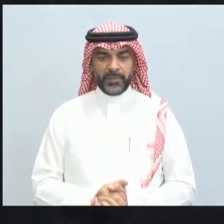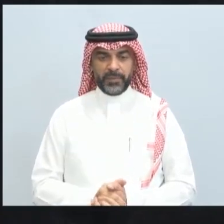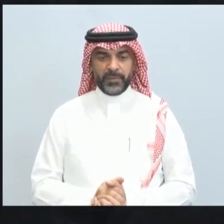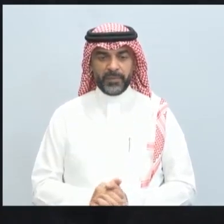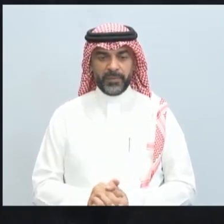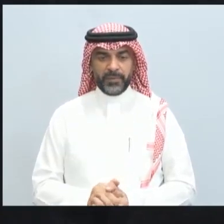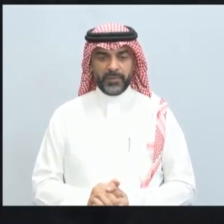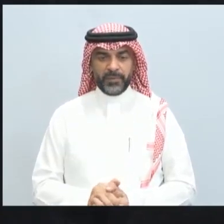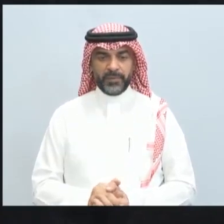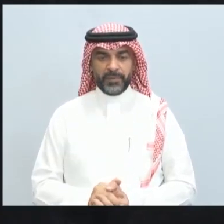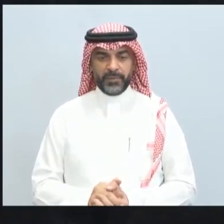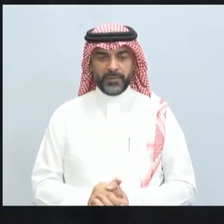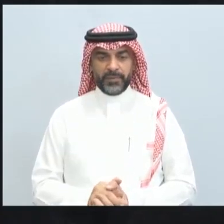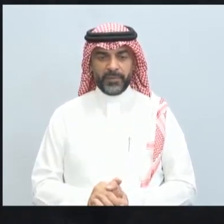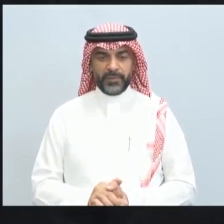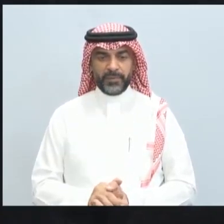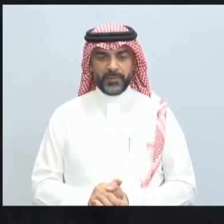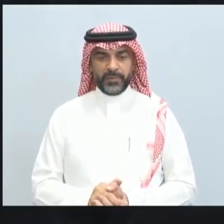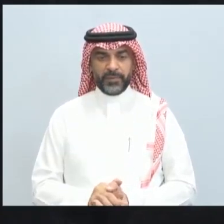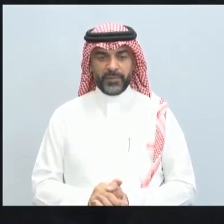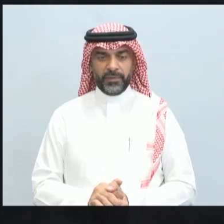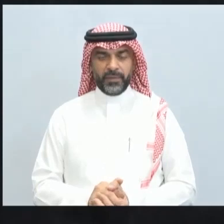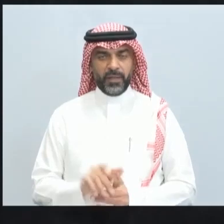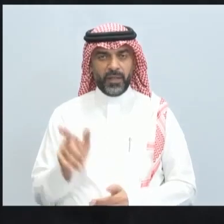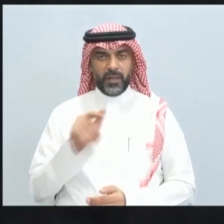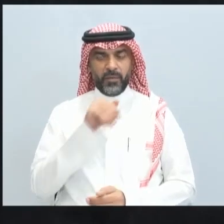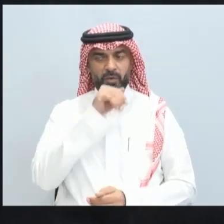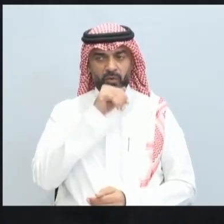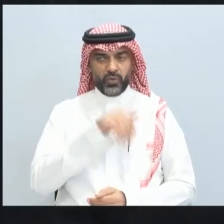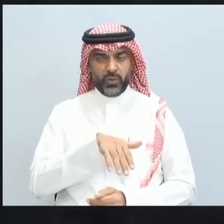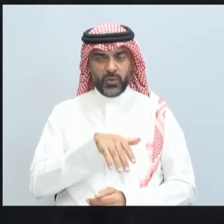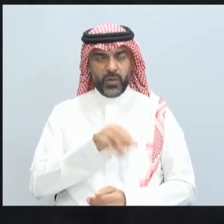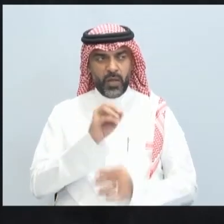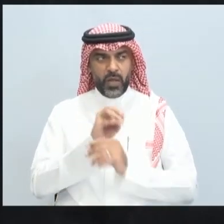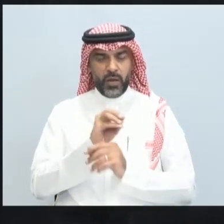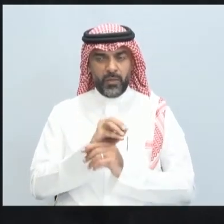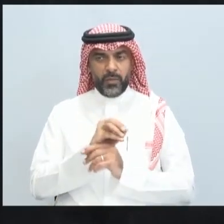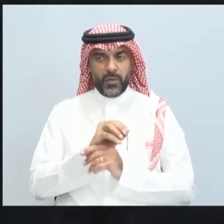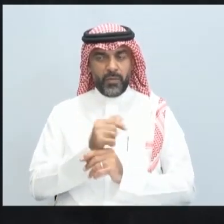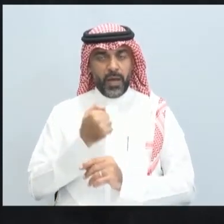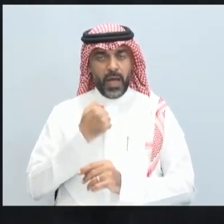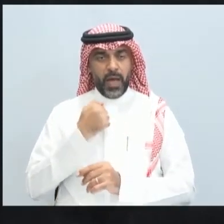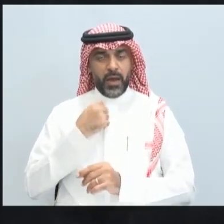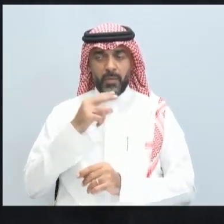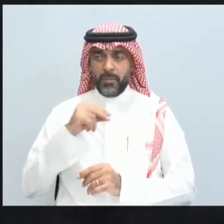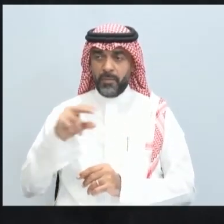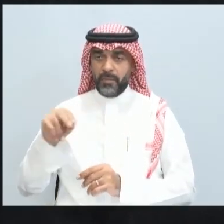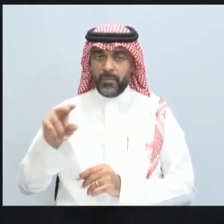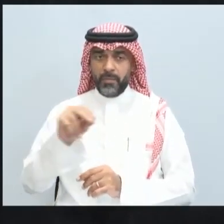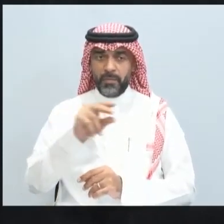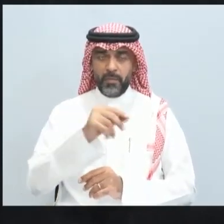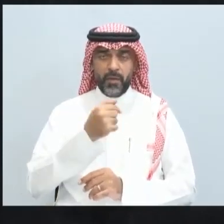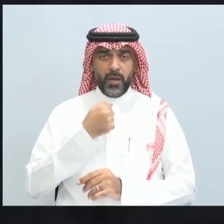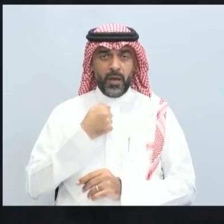انما هو ذكر النبي صلى الله عليه وسلم في اكثر موقف انما انا عبد فقولوا